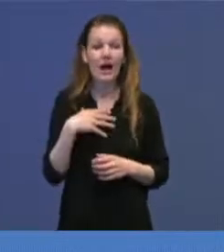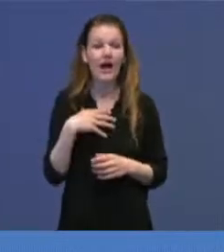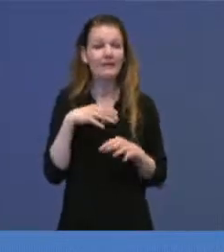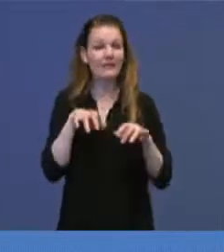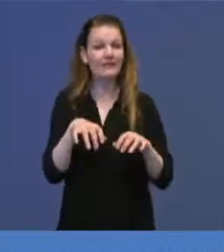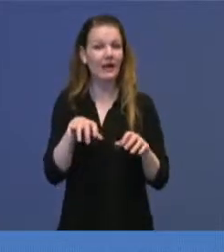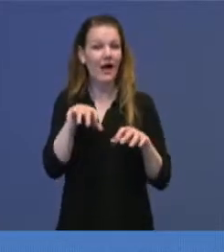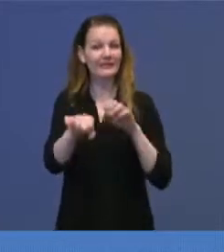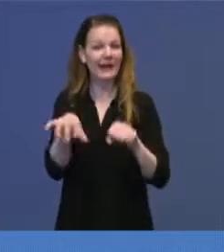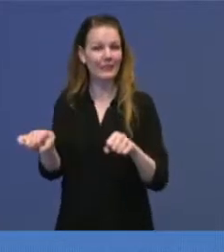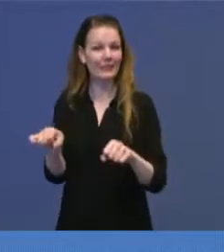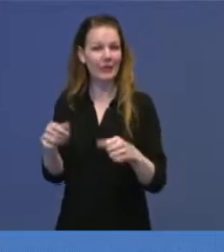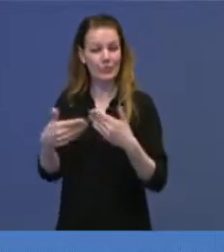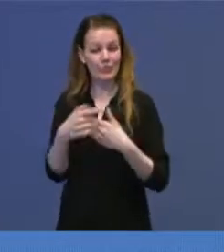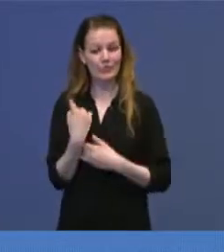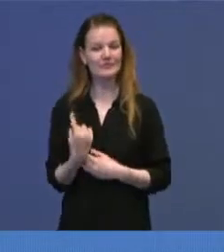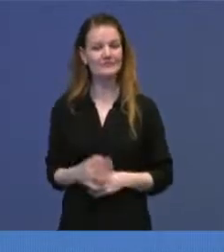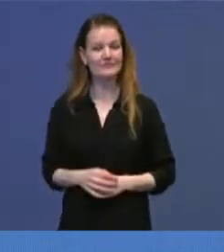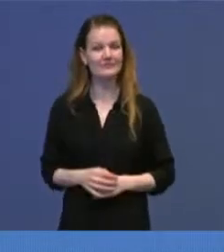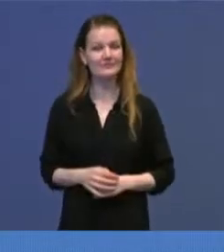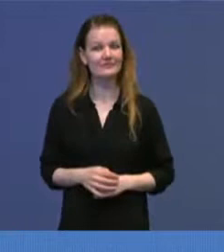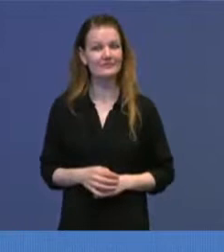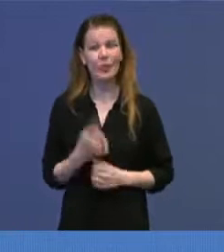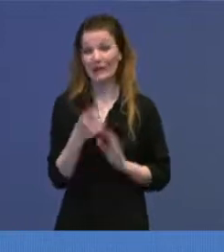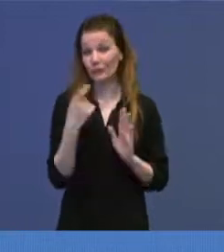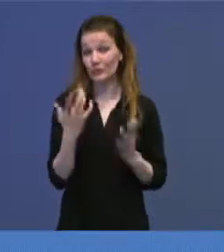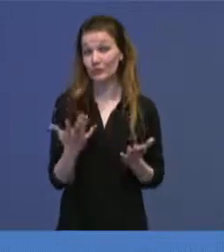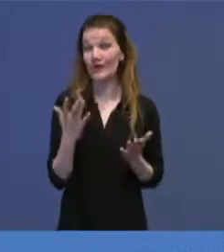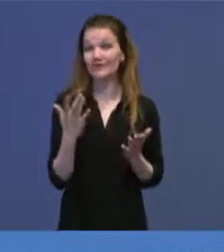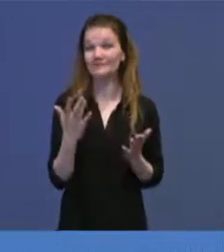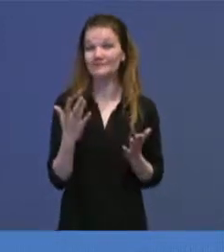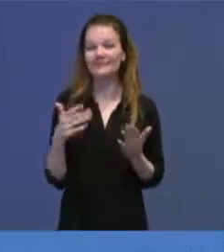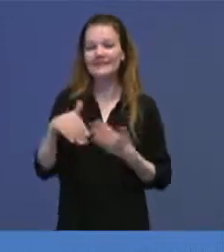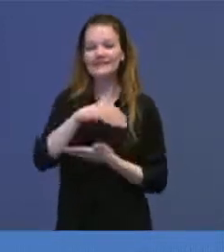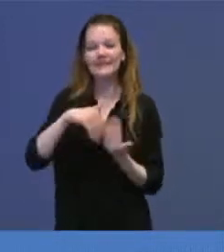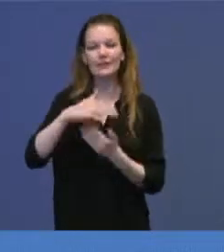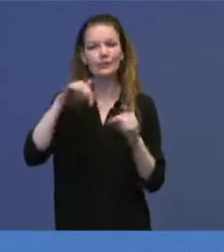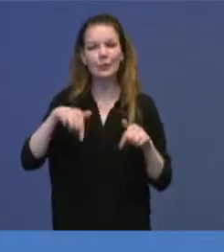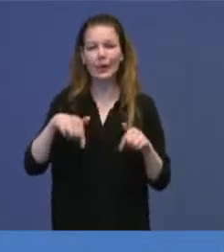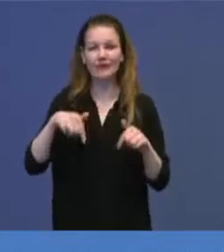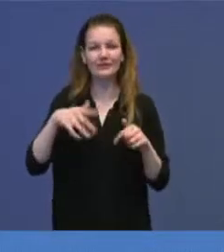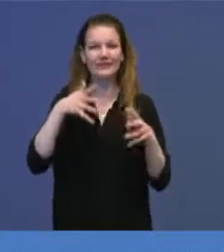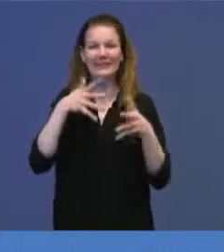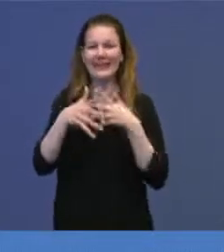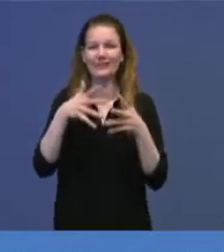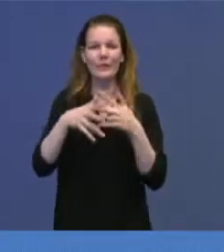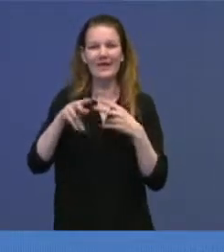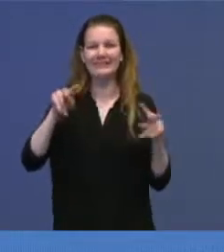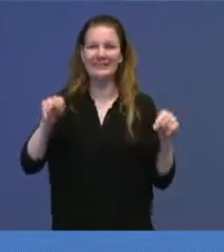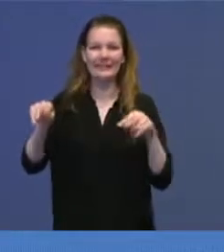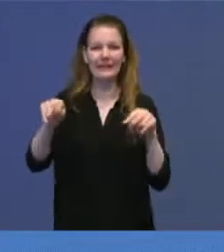oss. Og en utfordring på dette området, det er jo at samfunnet begynner å bli så gjennomdigitalisert at behovet